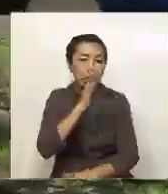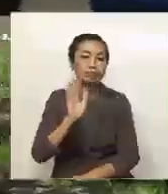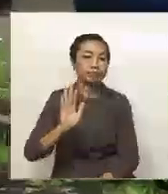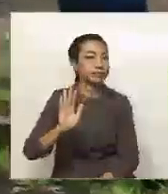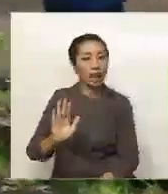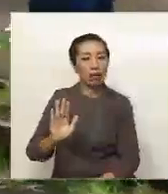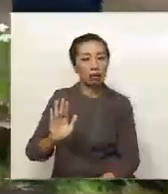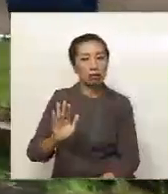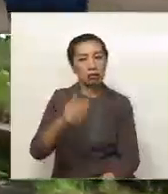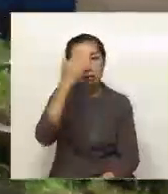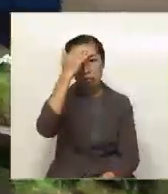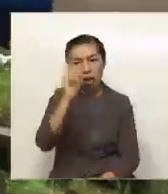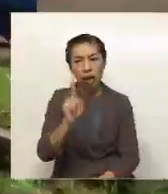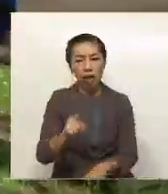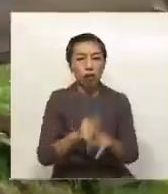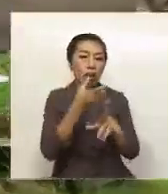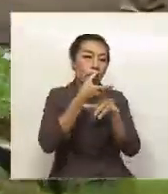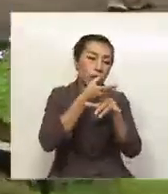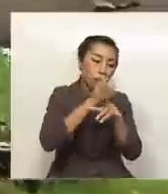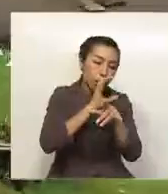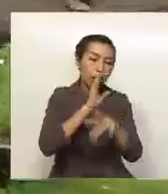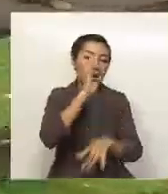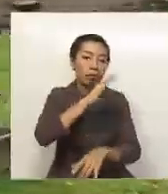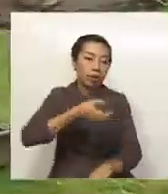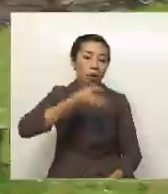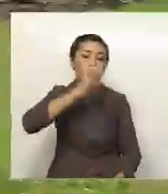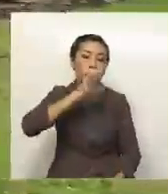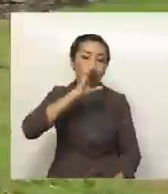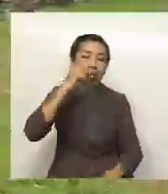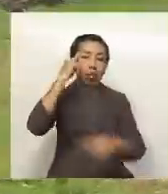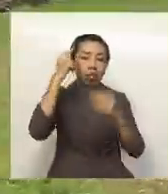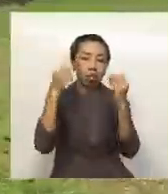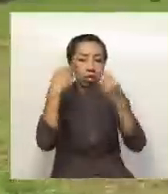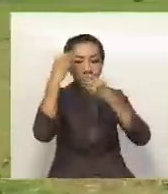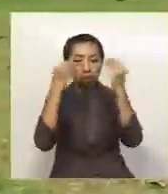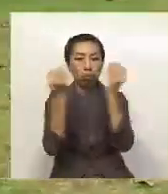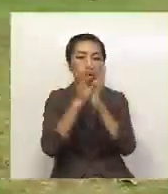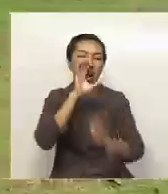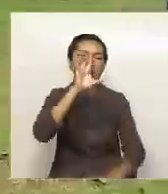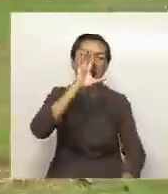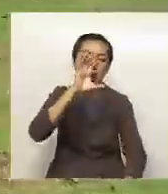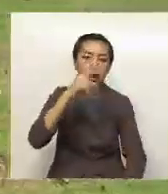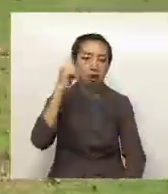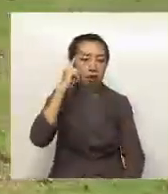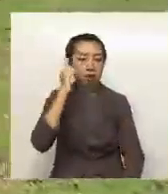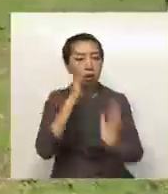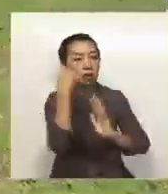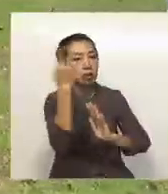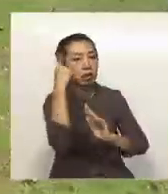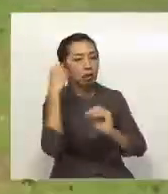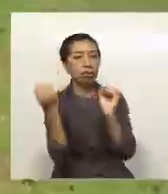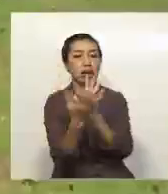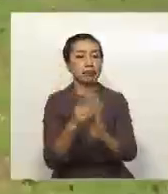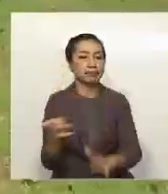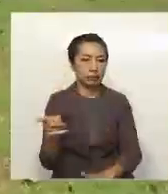านด้วยนะคะเพราะว่าเวลาที่เครื่องดื่มมึนเมาเข้าสู่ร่างกายก็จะเกิดการเสียงดังรบกวนผู้อื่นไปเที่ยวธรรมชา